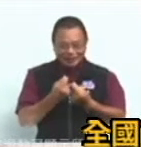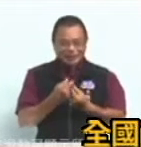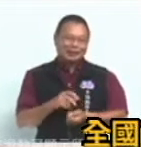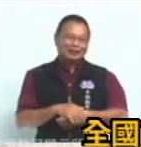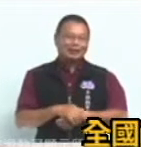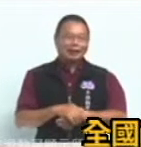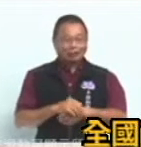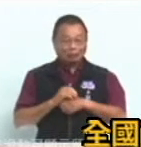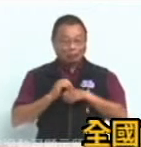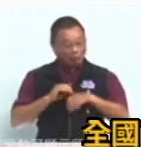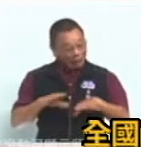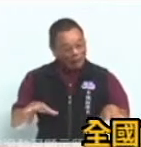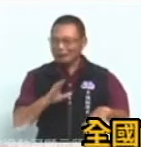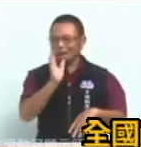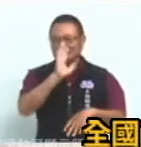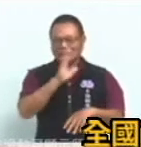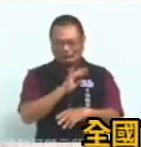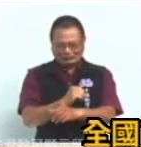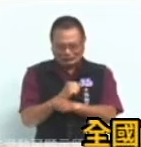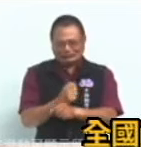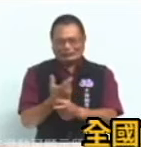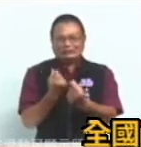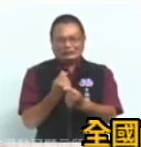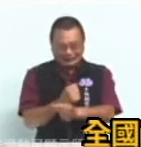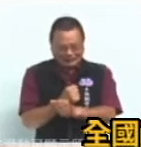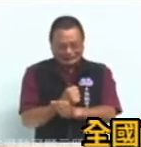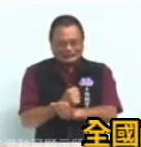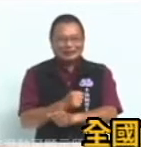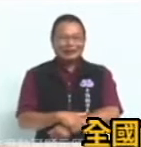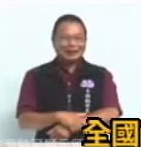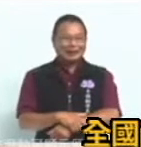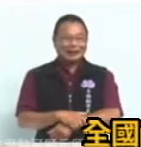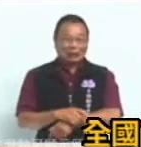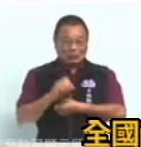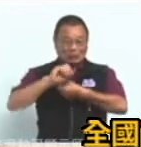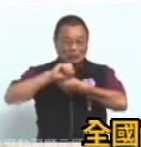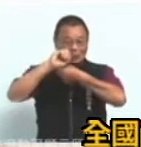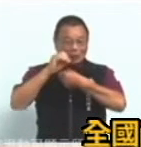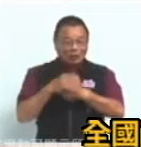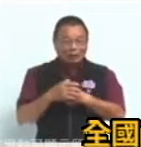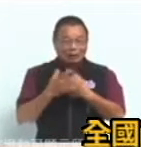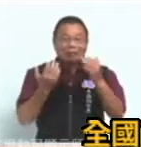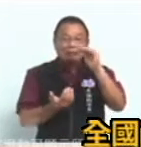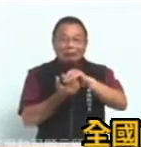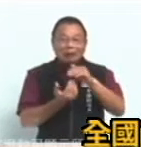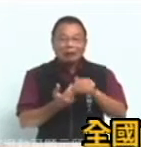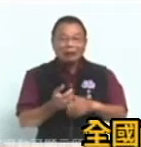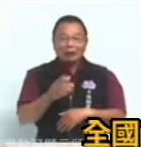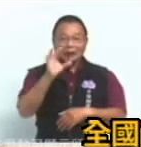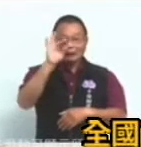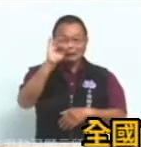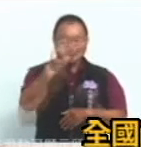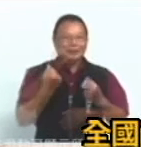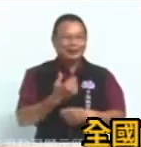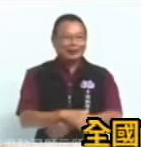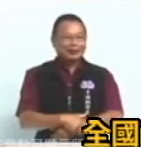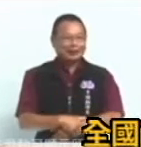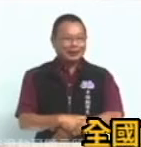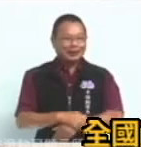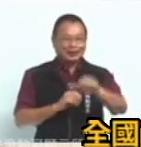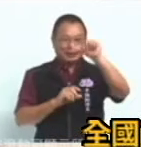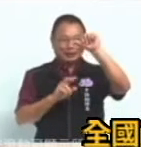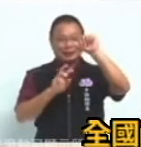样就有点松懈掉哈。那我们到现在累积的确诊人数有111 我们